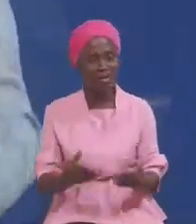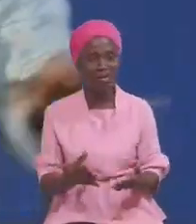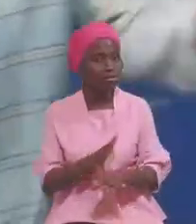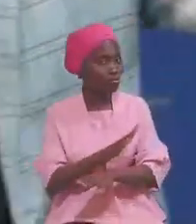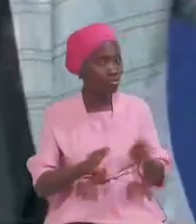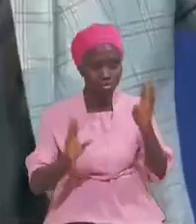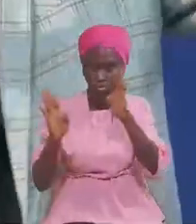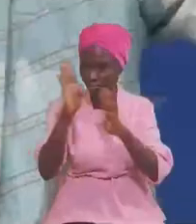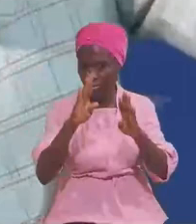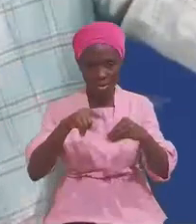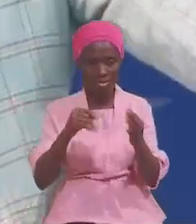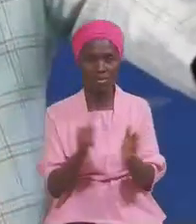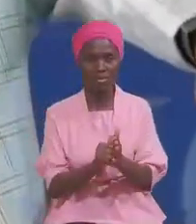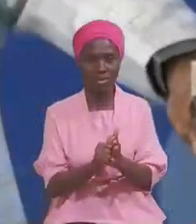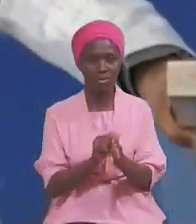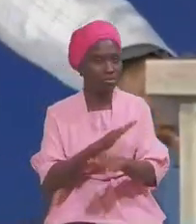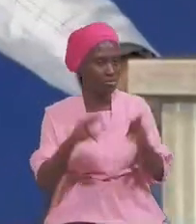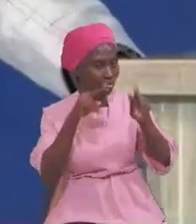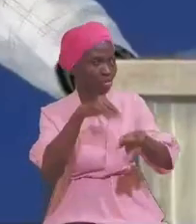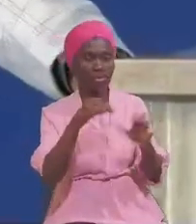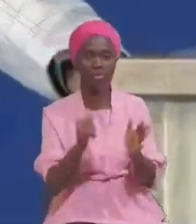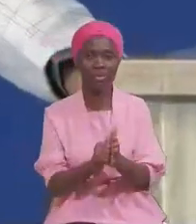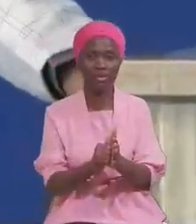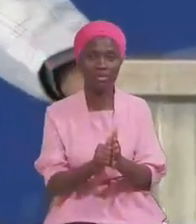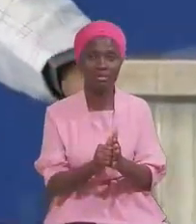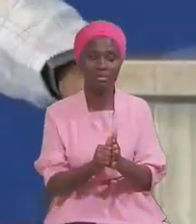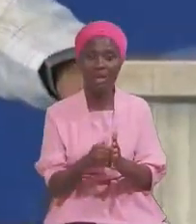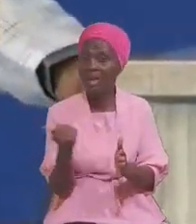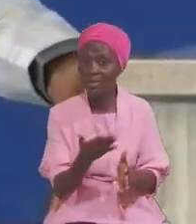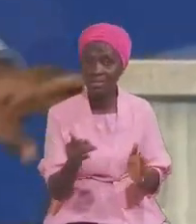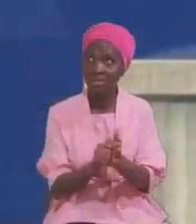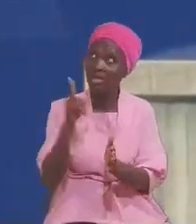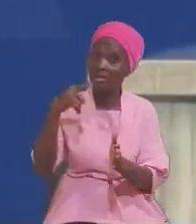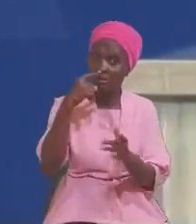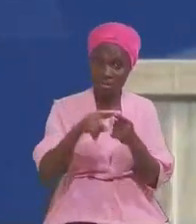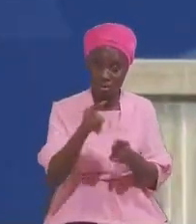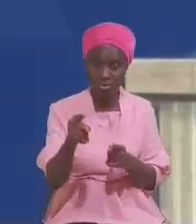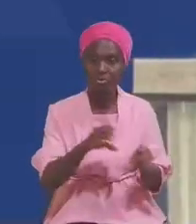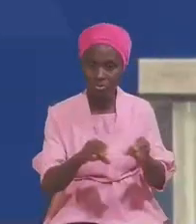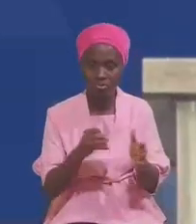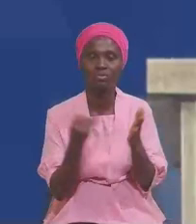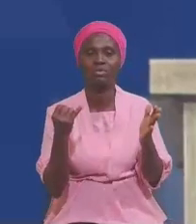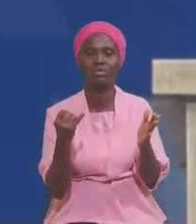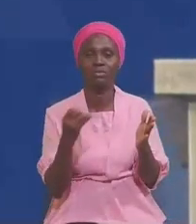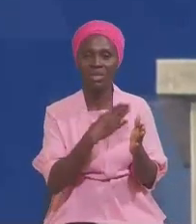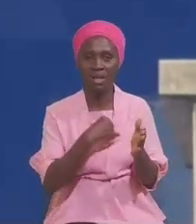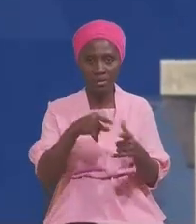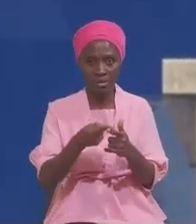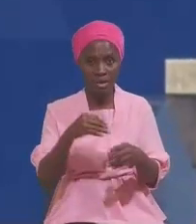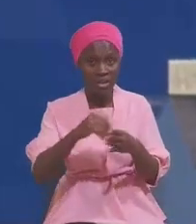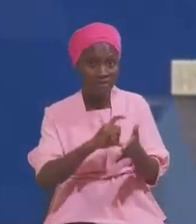cela. Faites ce qu'il vous dira. Et voyons le verset